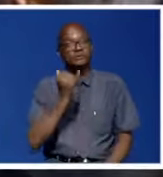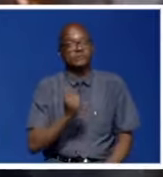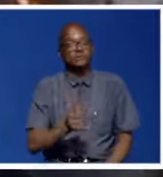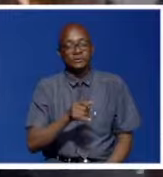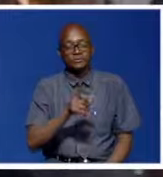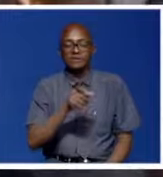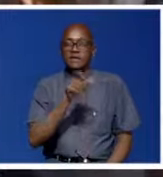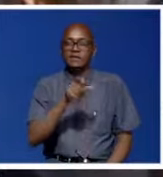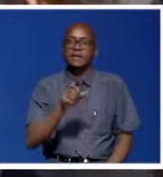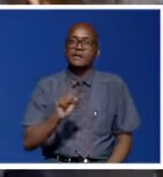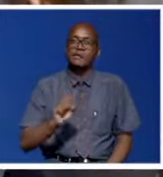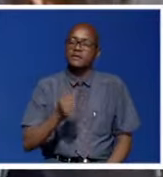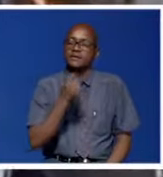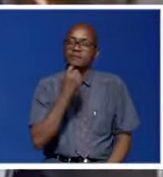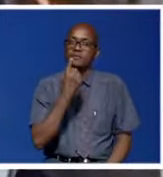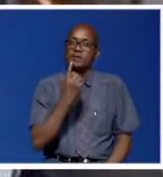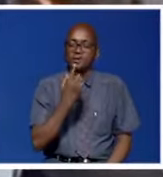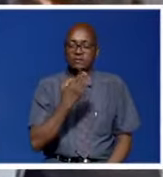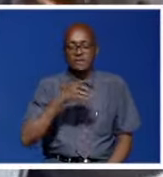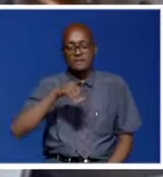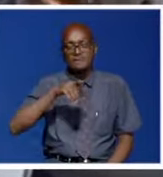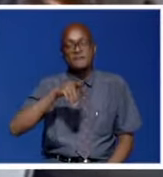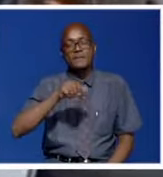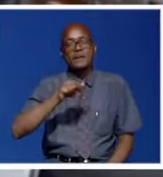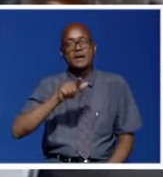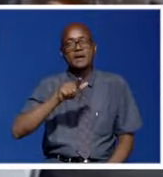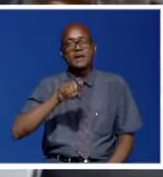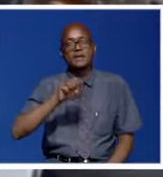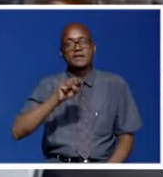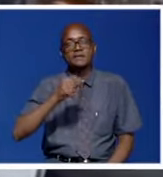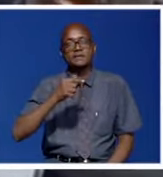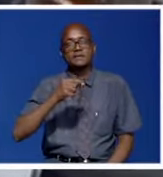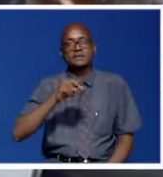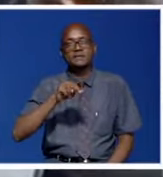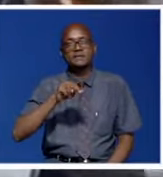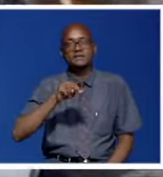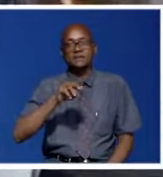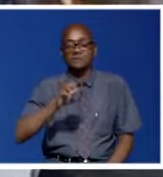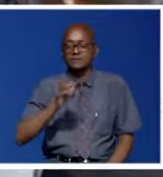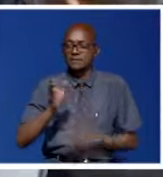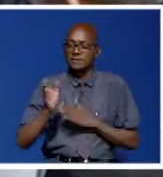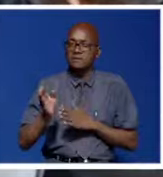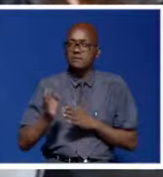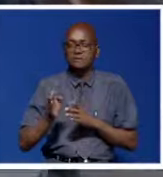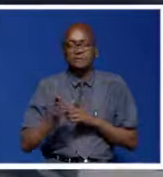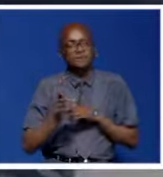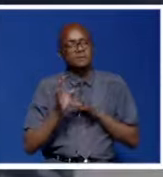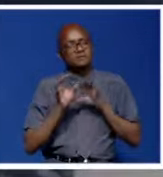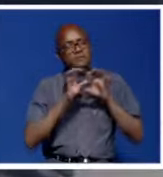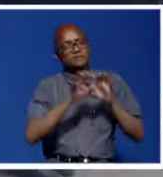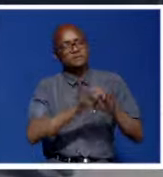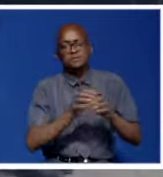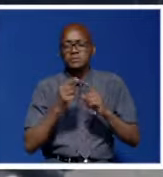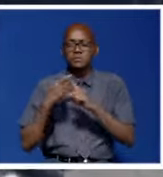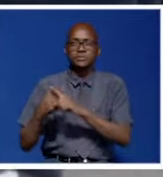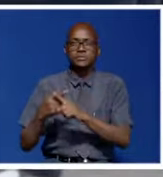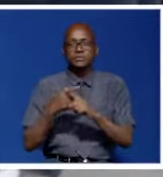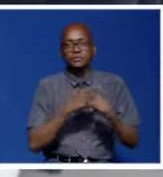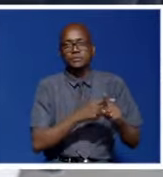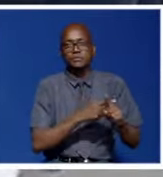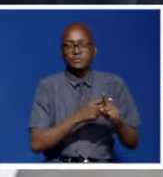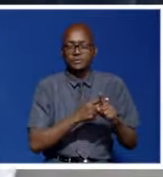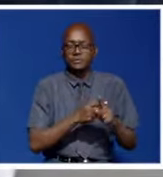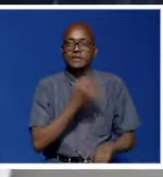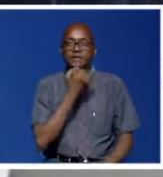raia milioni moja wa Kipalestina waliokimbia makazi yao kutokana na mashambulizi ya mara kwa mara ya Israel ambayo yameenea